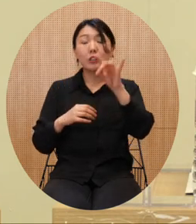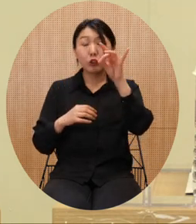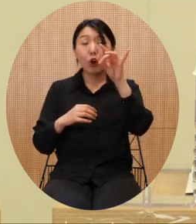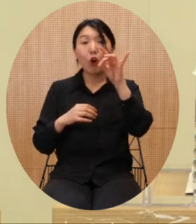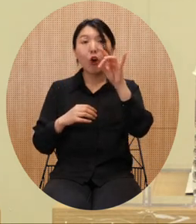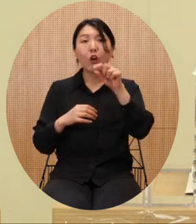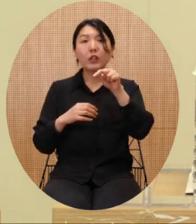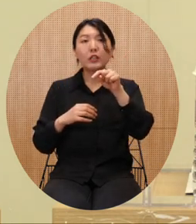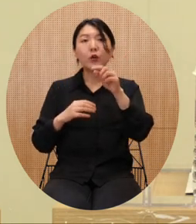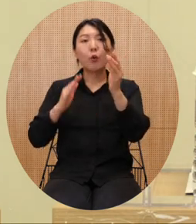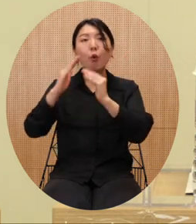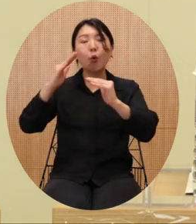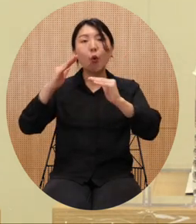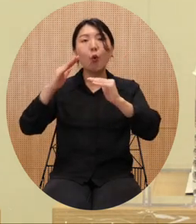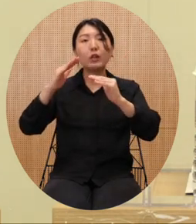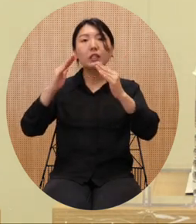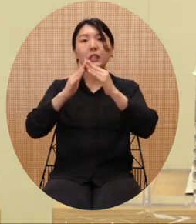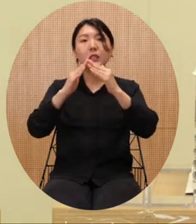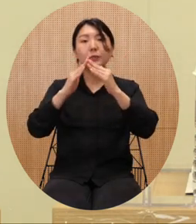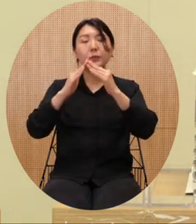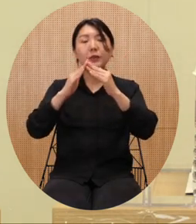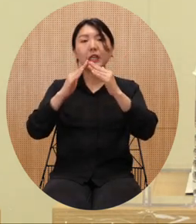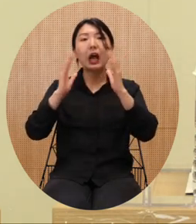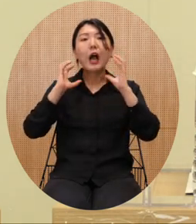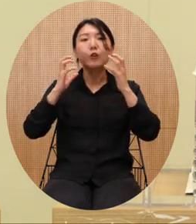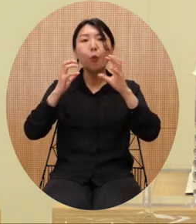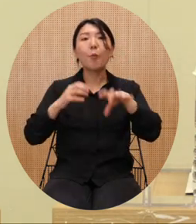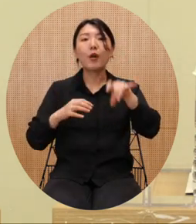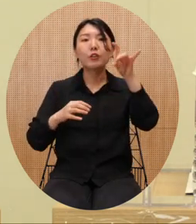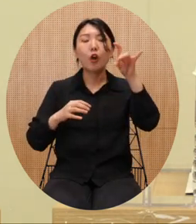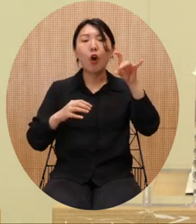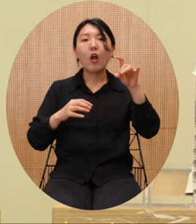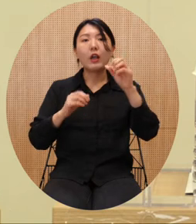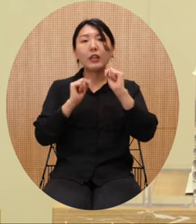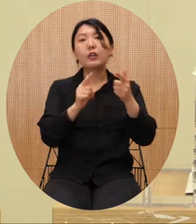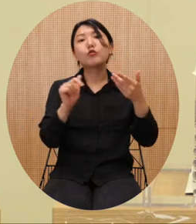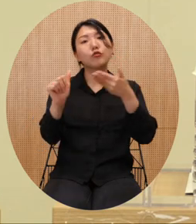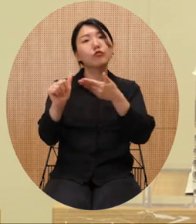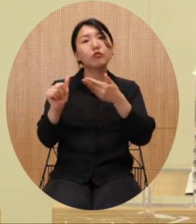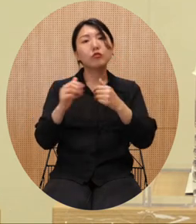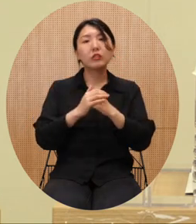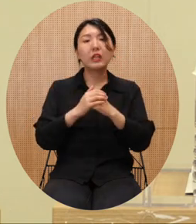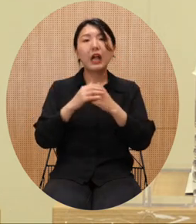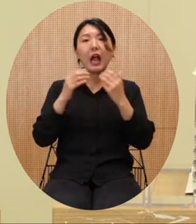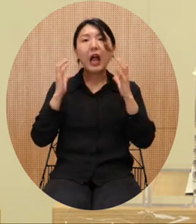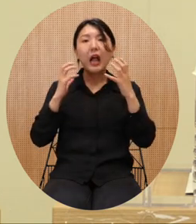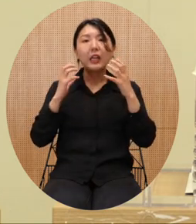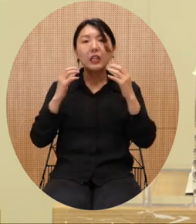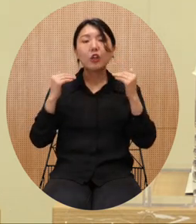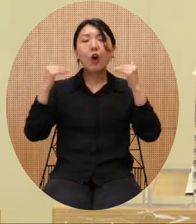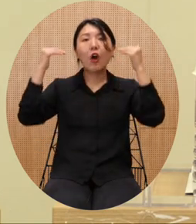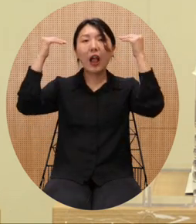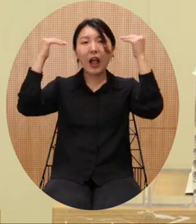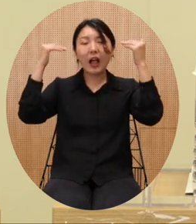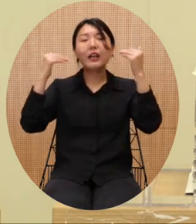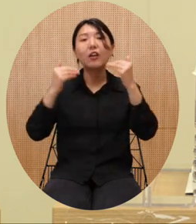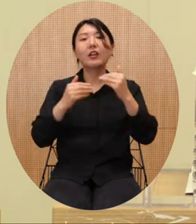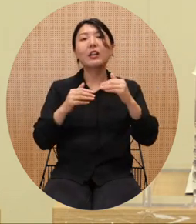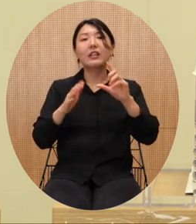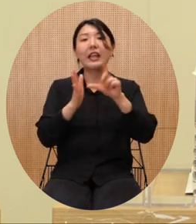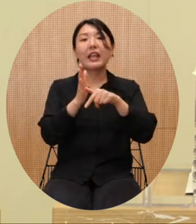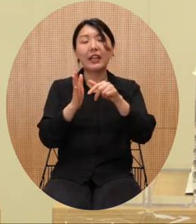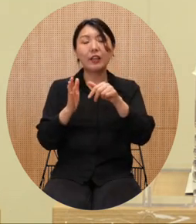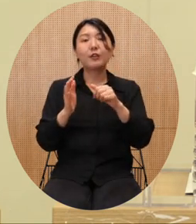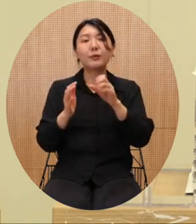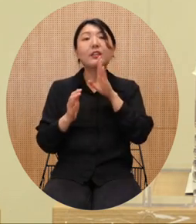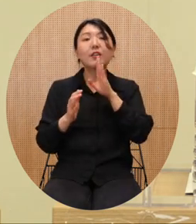우선의 원칙을 공공임대주택 배정의 원칙으로 설정해야 한다. 아동은 성장 단계에 있기 때문이죠.